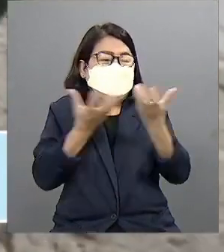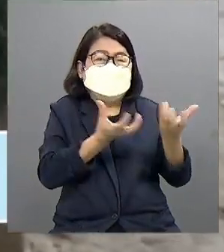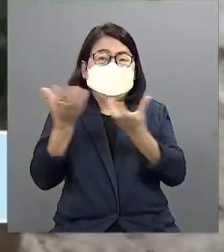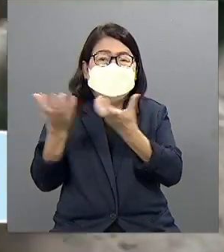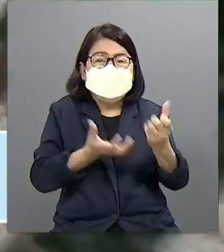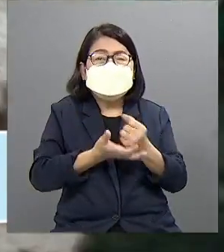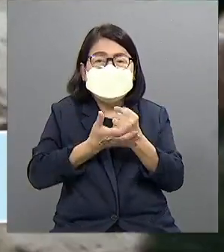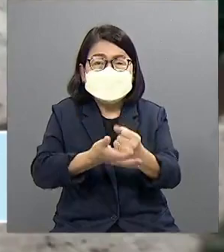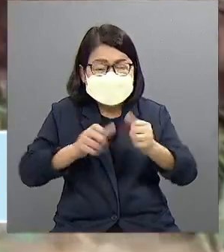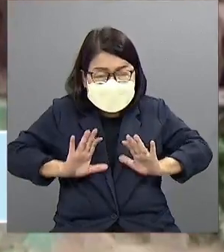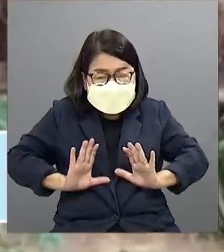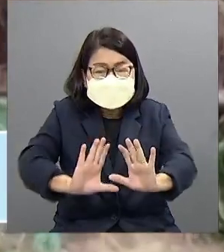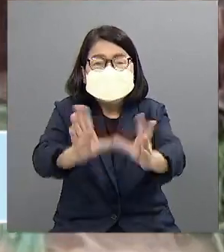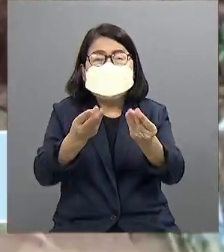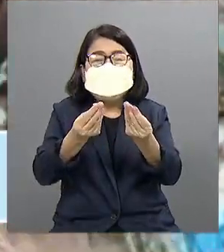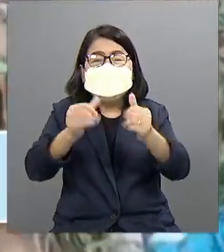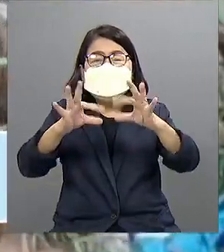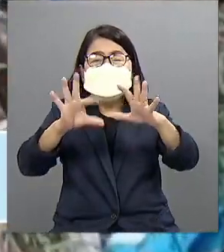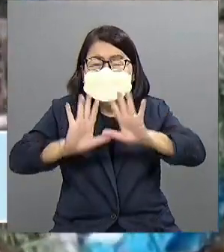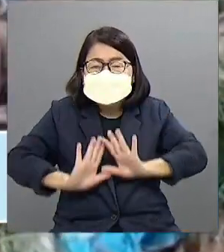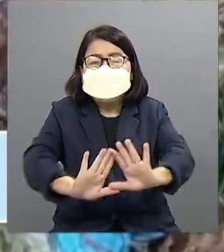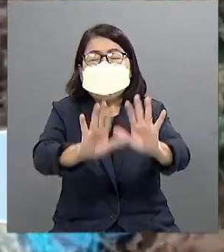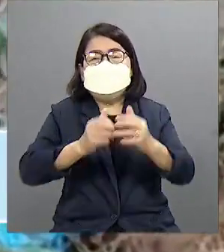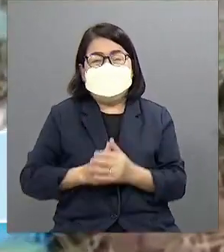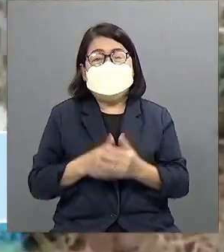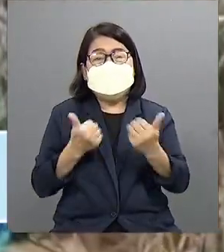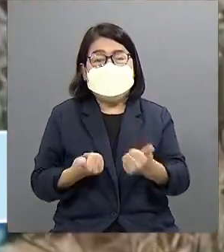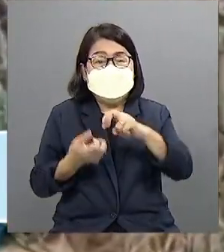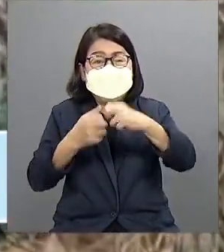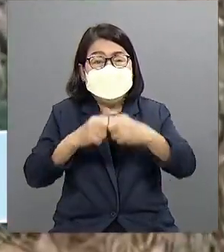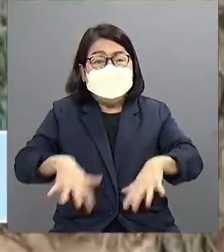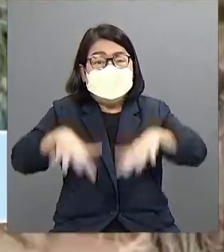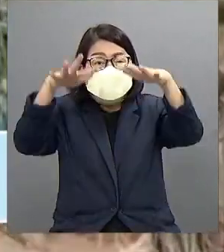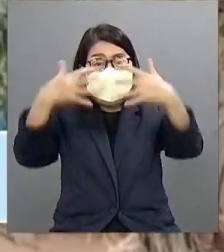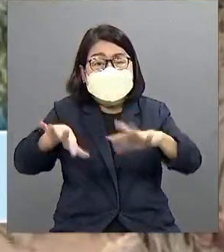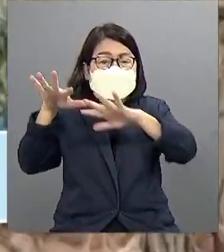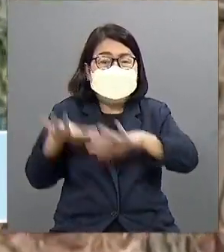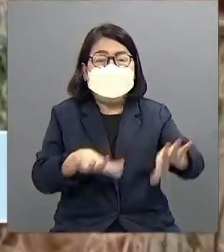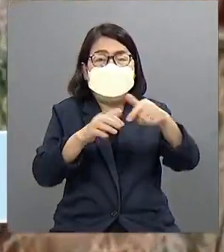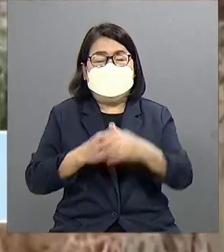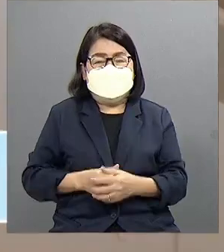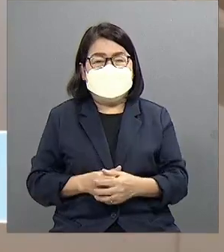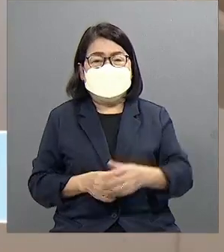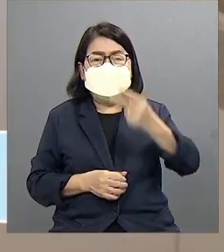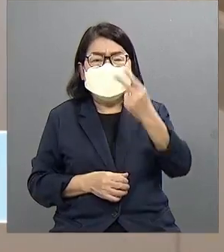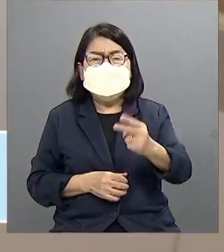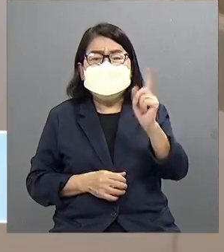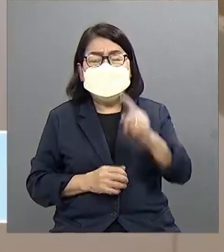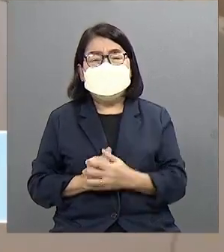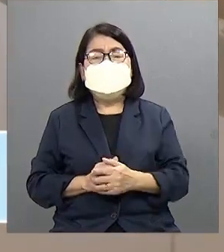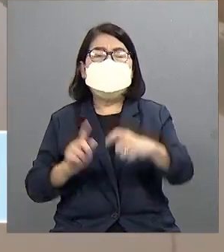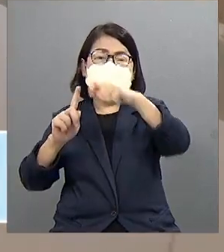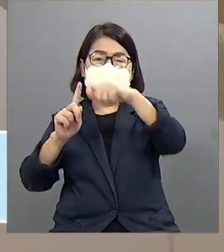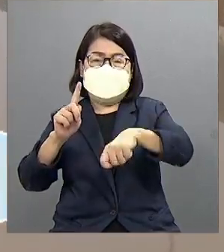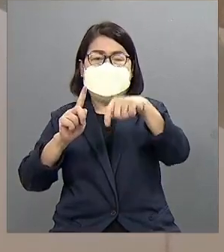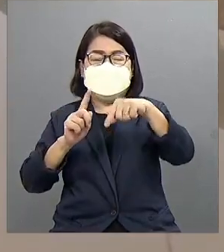มาแบบนี้เนี่ยค่ะสภาพหลังน้ำป่าไหลหลากไปดูนครราชสีมาค่ะเมื่อว